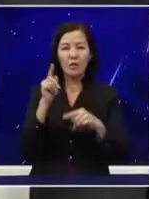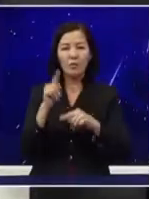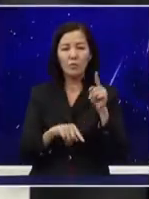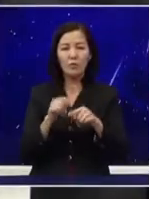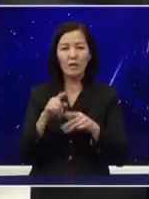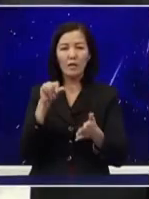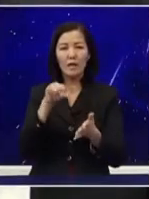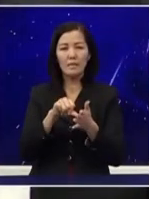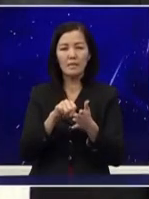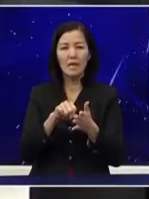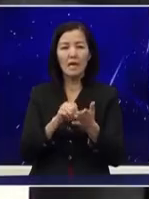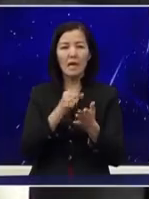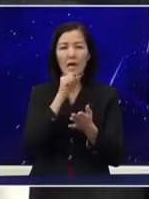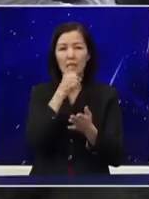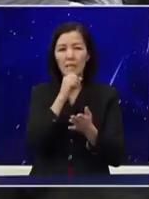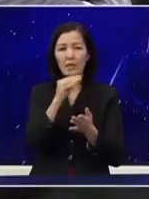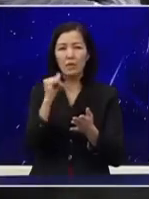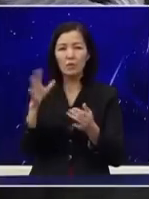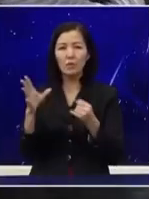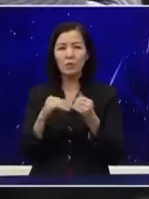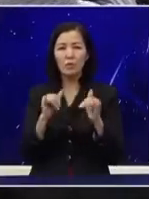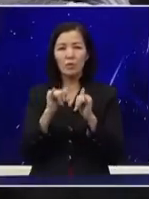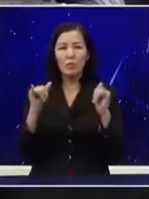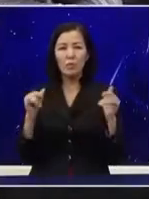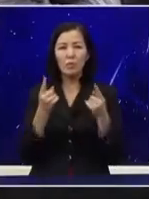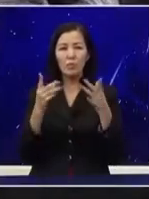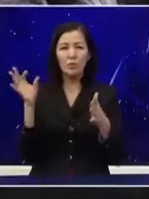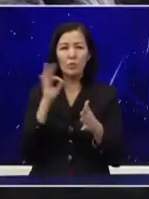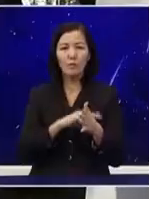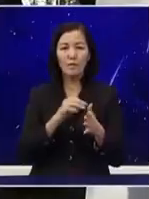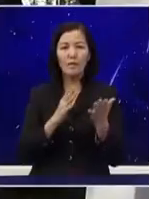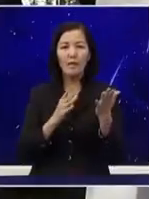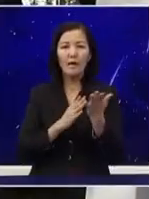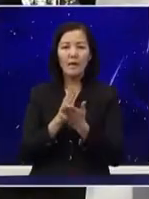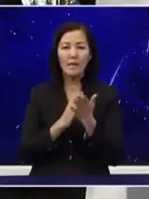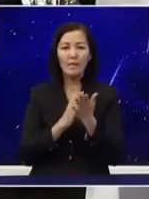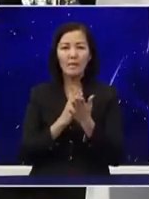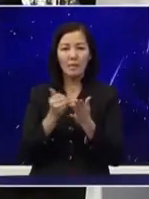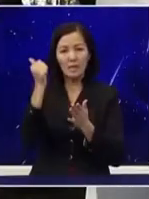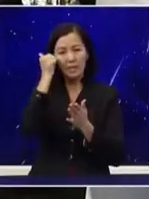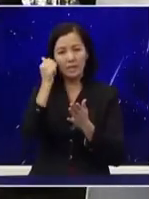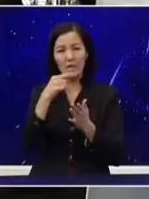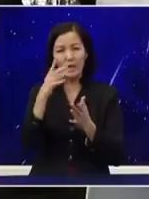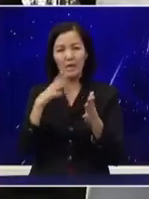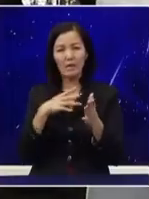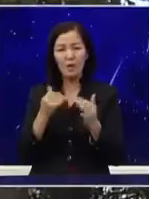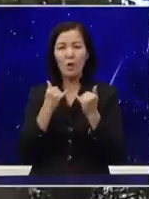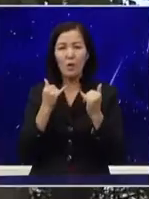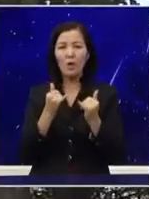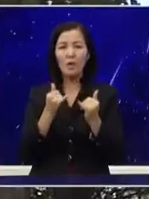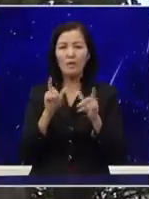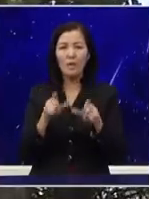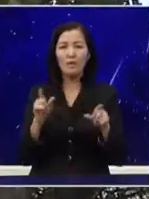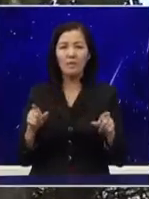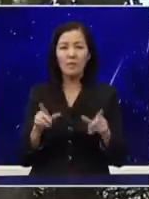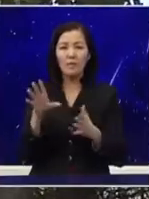туыстары жиналды. Ақсақалдар жетісу жерінің көгеріп көркеюіне өлшеусіз үлес қосқан қайраткерлер жайында естелік айтты. Ұлағатты азаматтардың